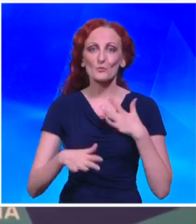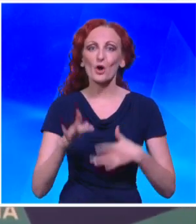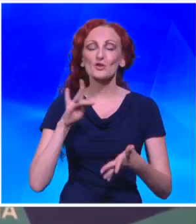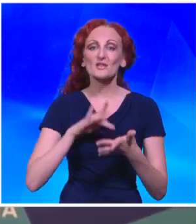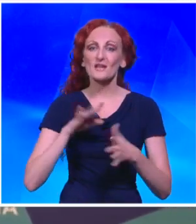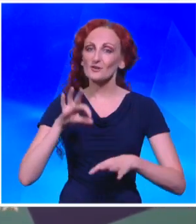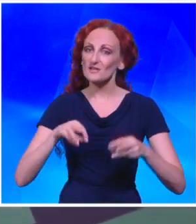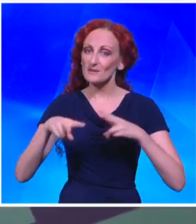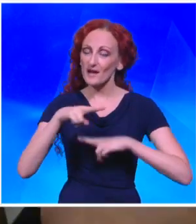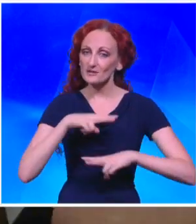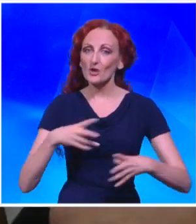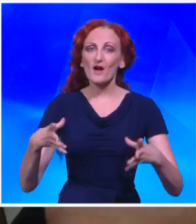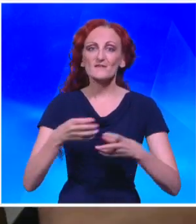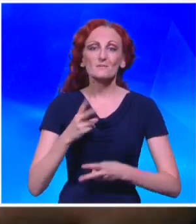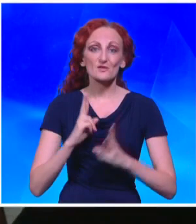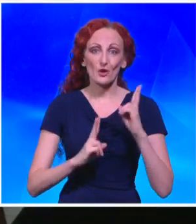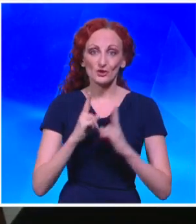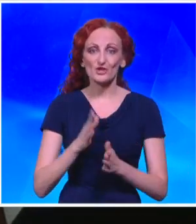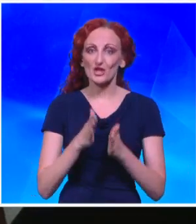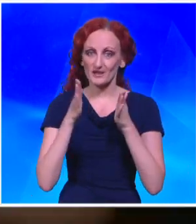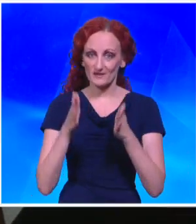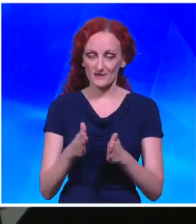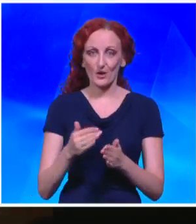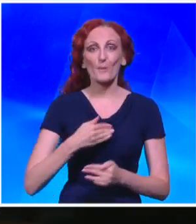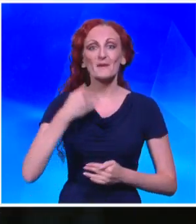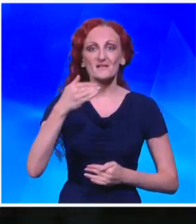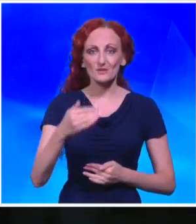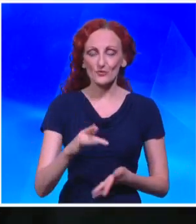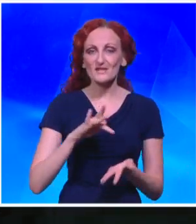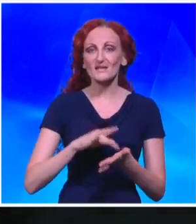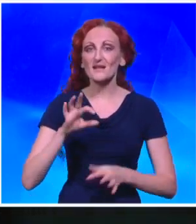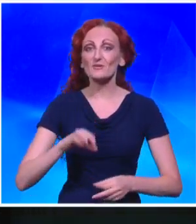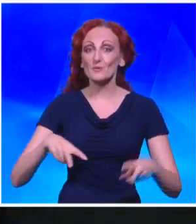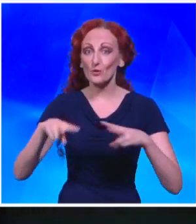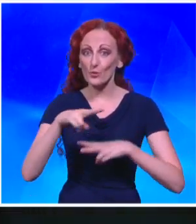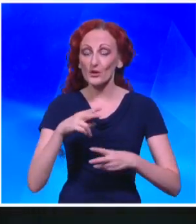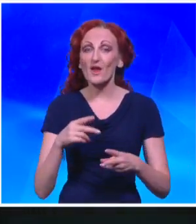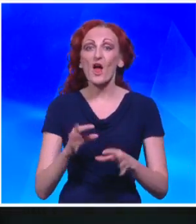комисия взема своите решения в срок. Предстои ЦИК да определи и броя на машините за